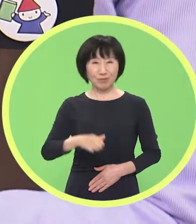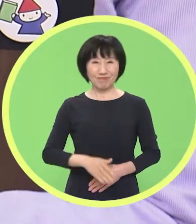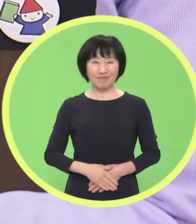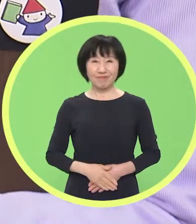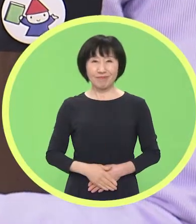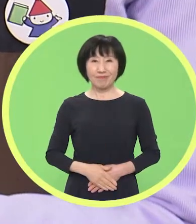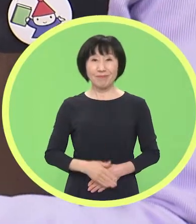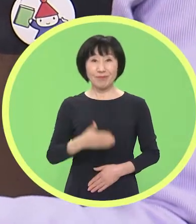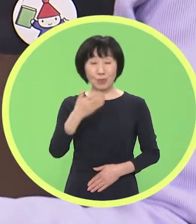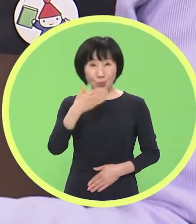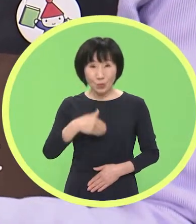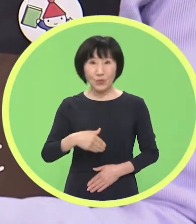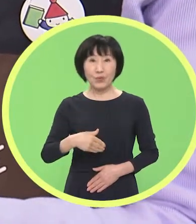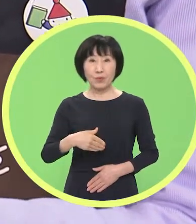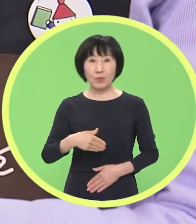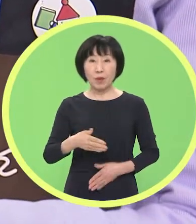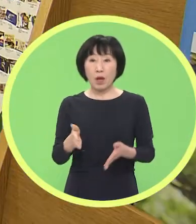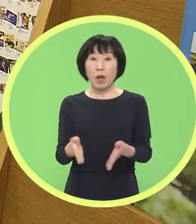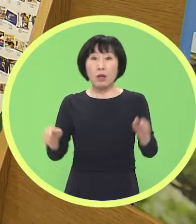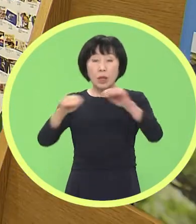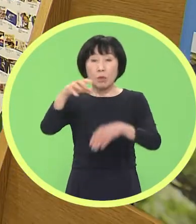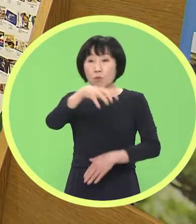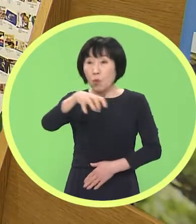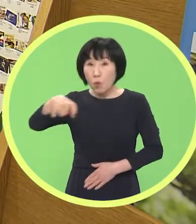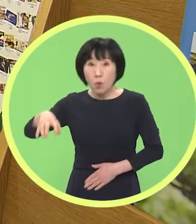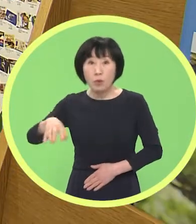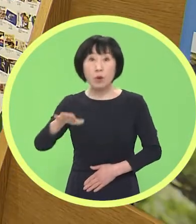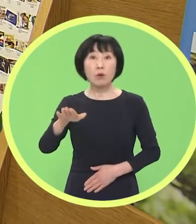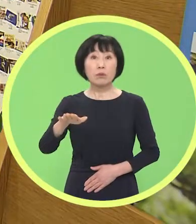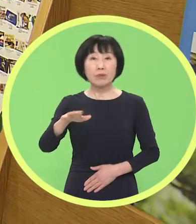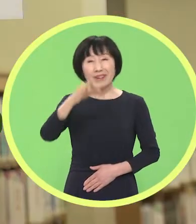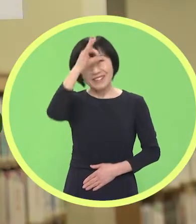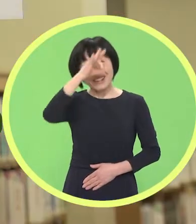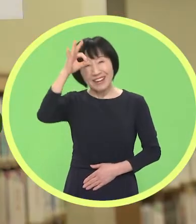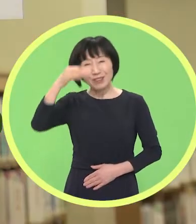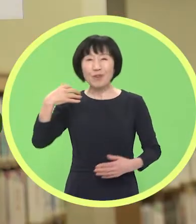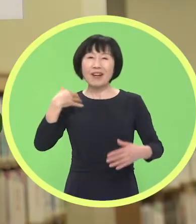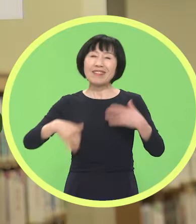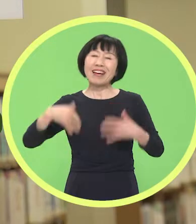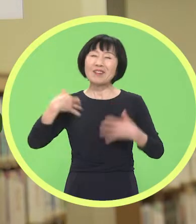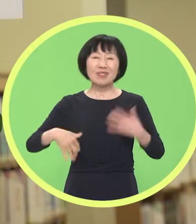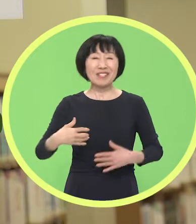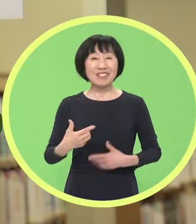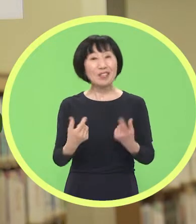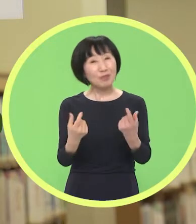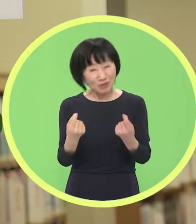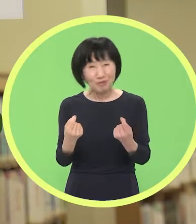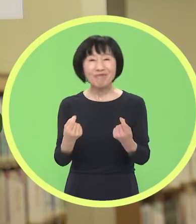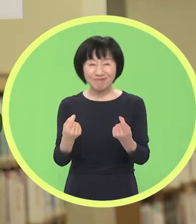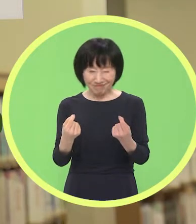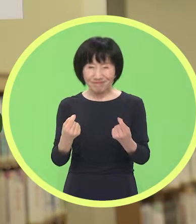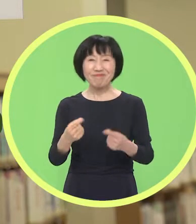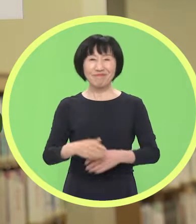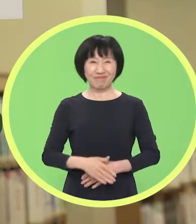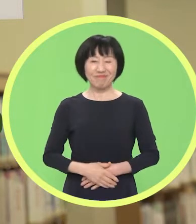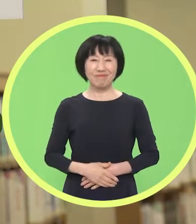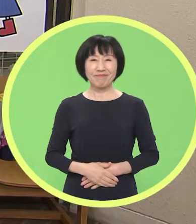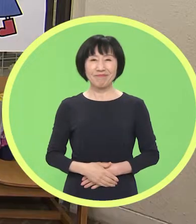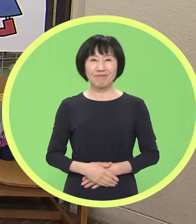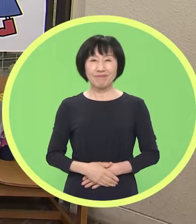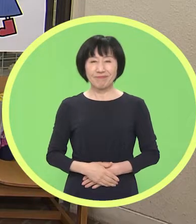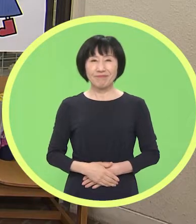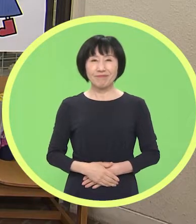。 ブックル、館内のいろんなところにいるから探すのも楽しそうですね。 そうです